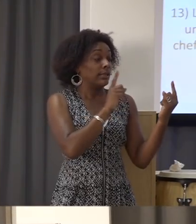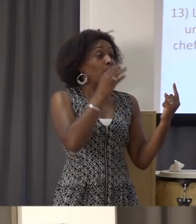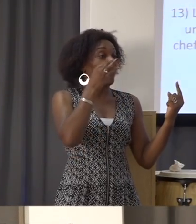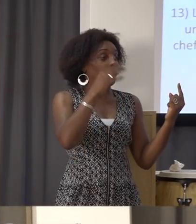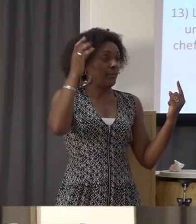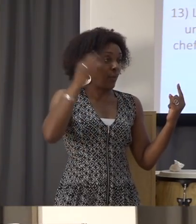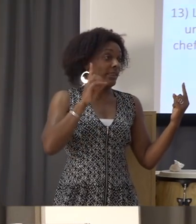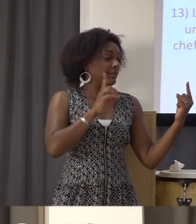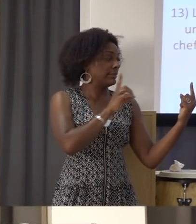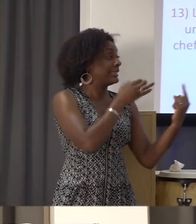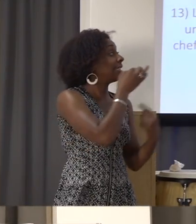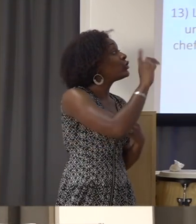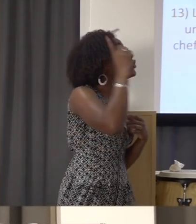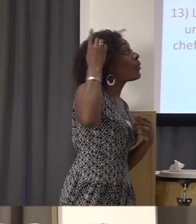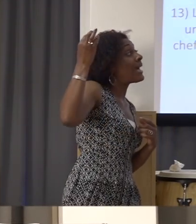l'Éternel.